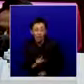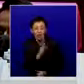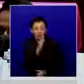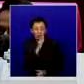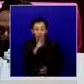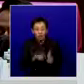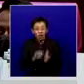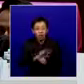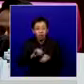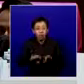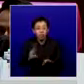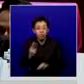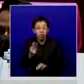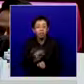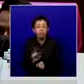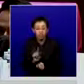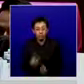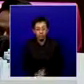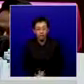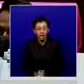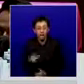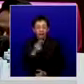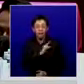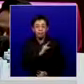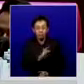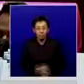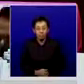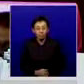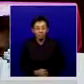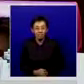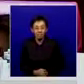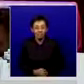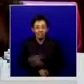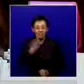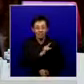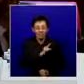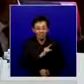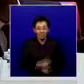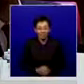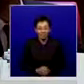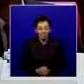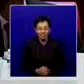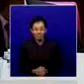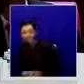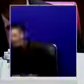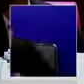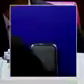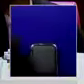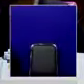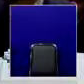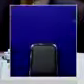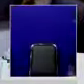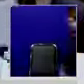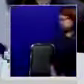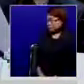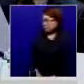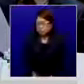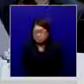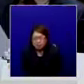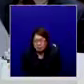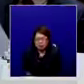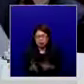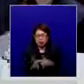อบสองจะทำยังไงใครจะรับผิดชอบใครจะรับผิดชอบโทรท่านลาออกไปเลยมีคนรับผิดชอบทำได้ดี